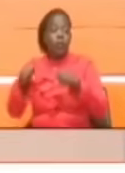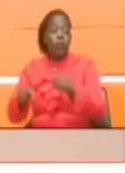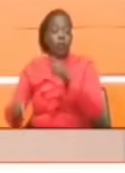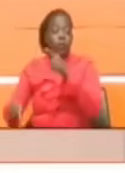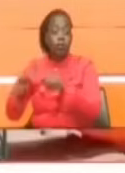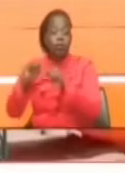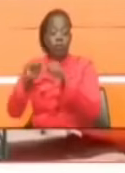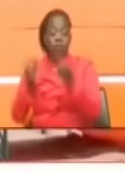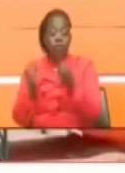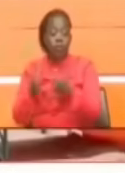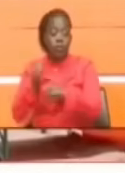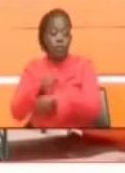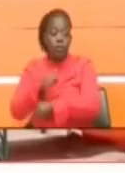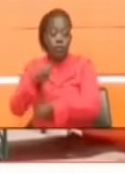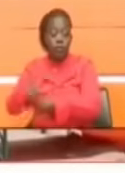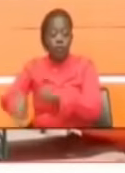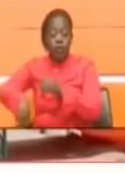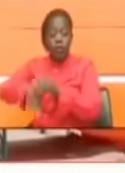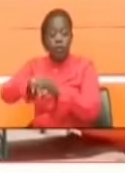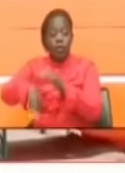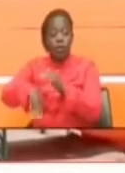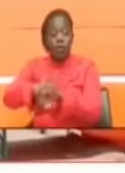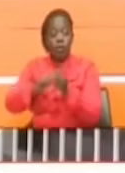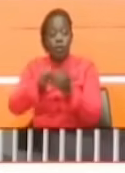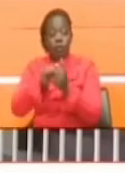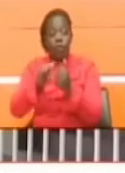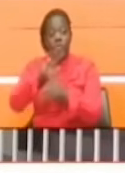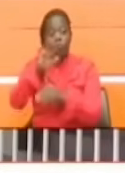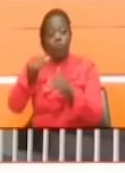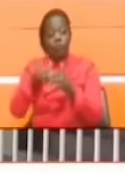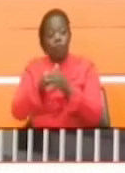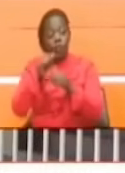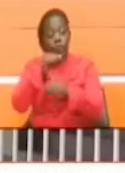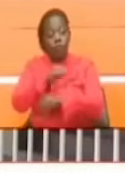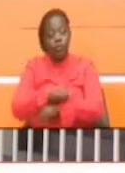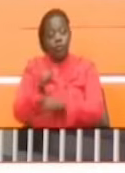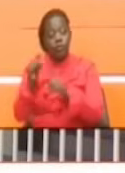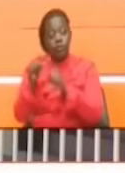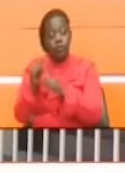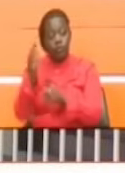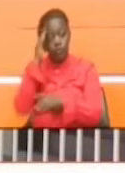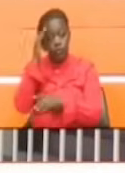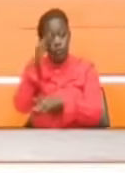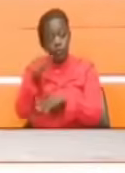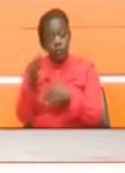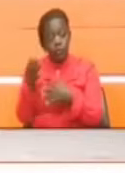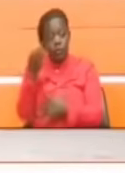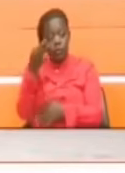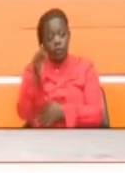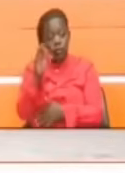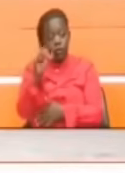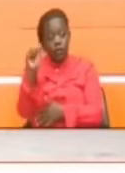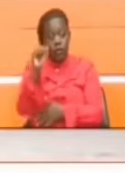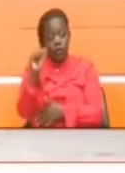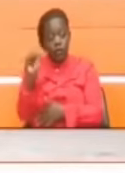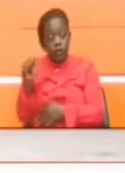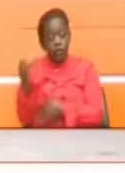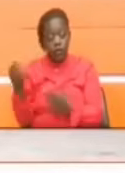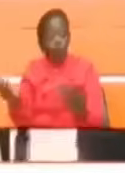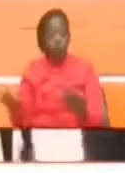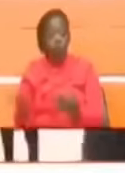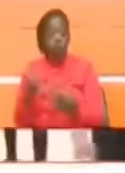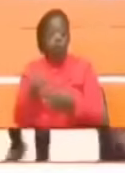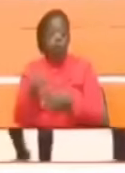ttiimu y'essomero ey'omupiira ogw'ebigere mu mpaka z'amasomero gonna aga primary ezimanyiddwa nga FIASA ezibadde ziyindira